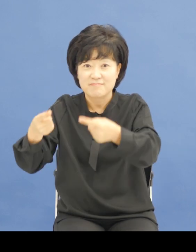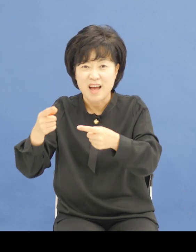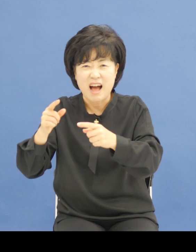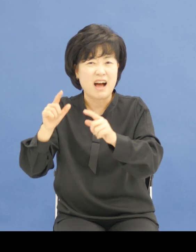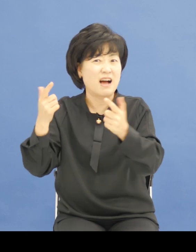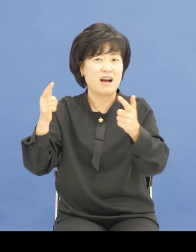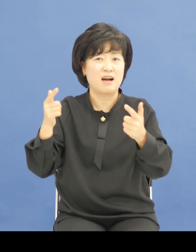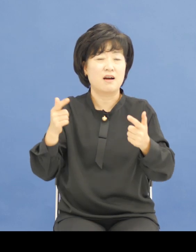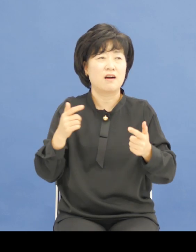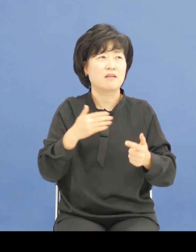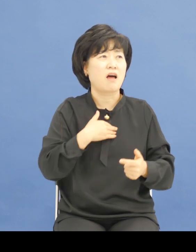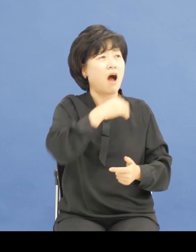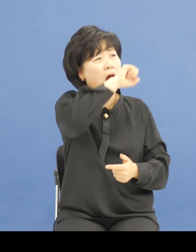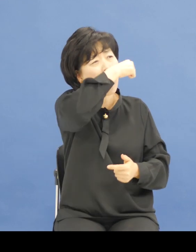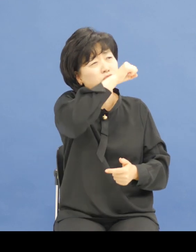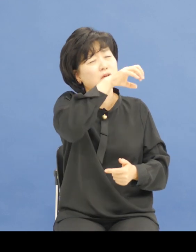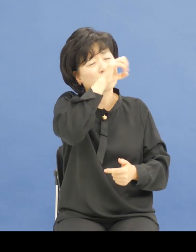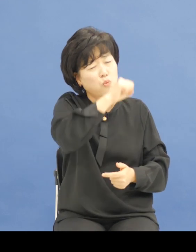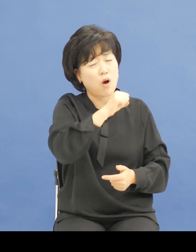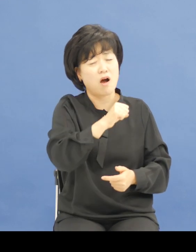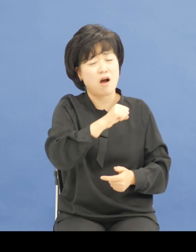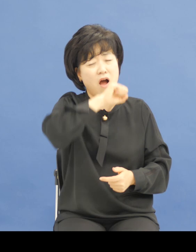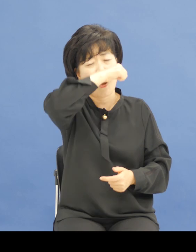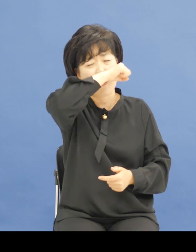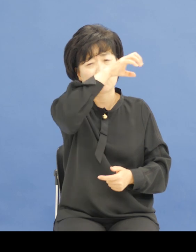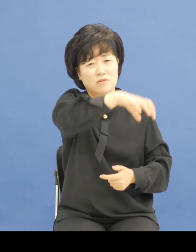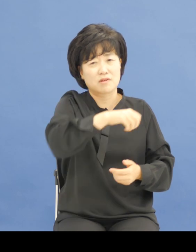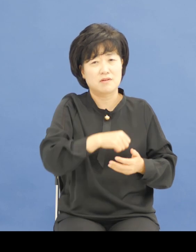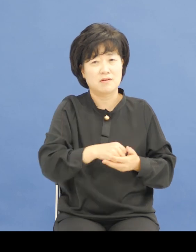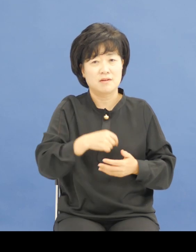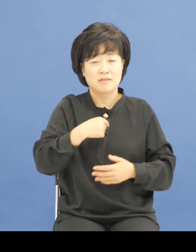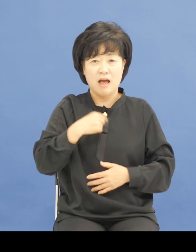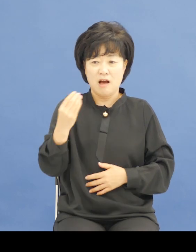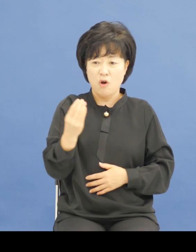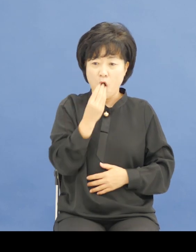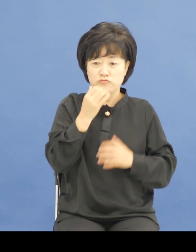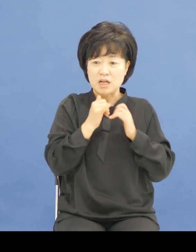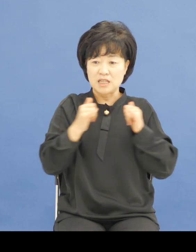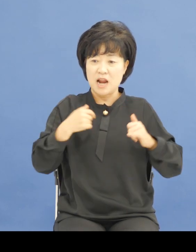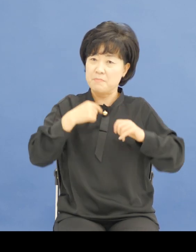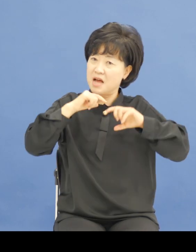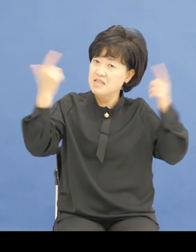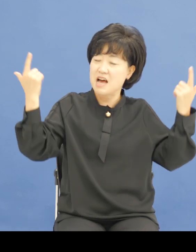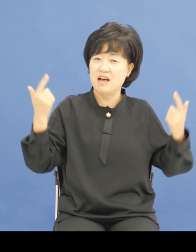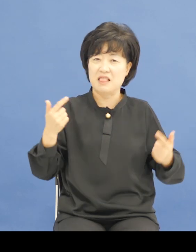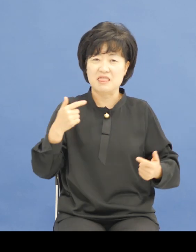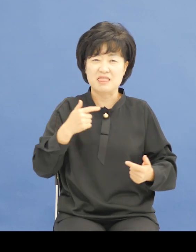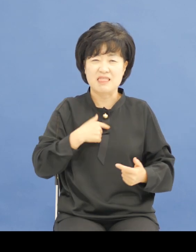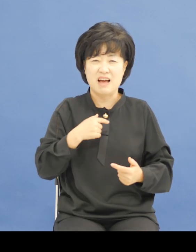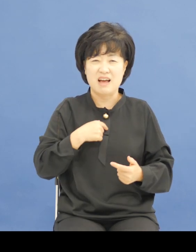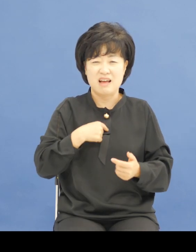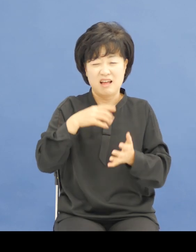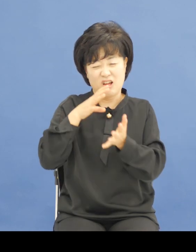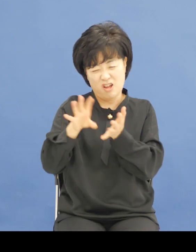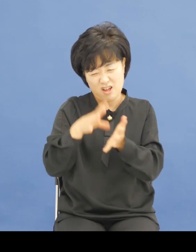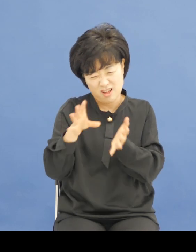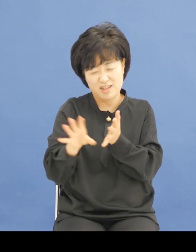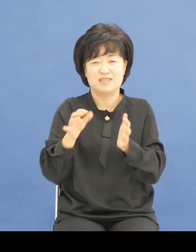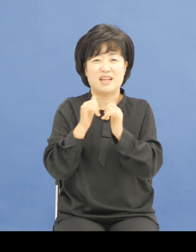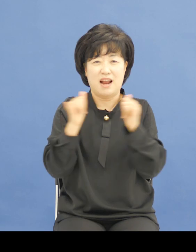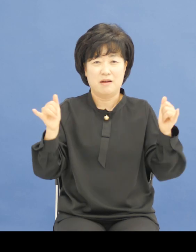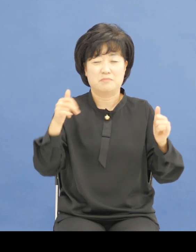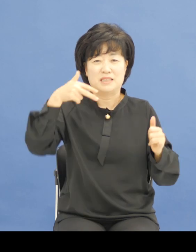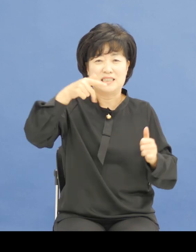자신을 나는 거룩한 사람이 아니고 네. 그냥 잡놈이다. 아, 진짜로. 진짜로? 그렇게 과격하게 표현하셨는데